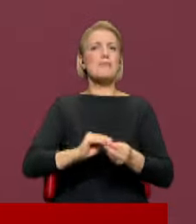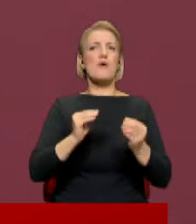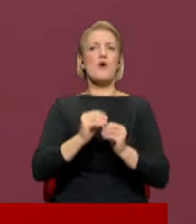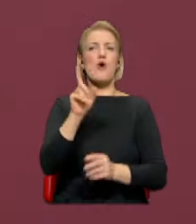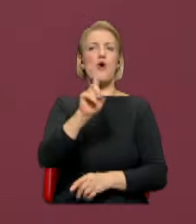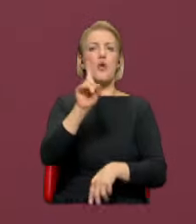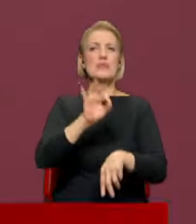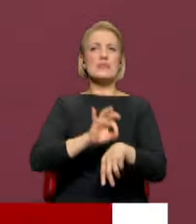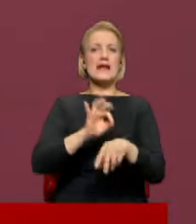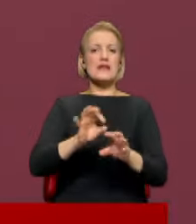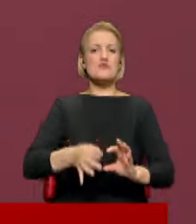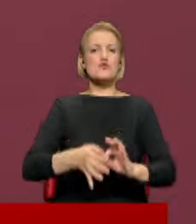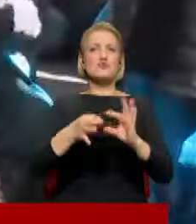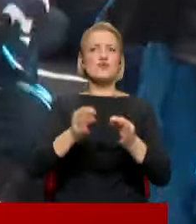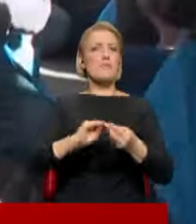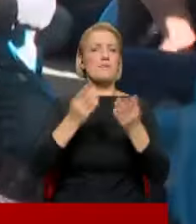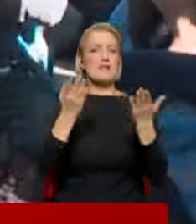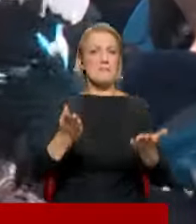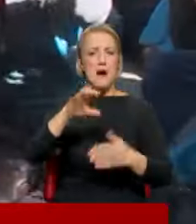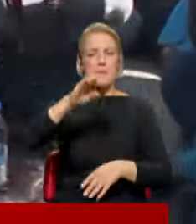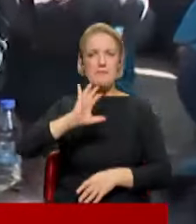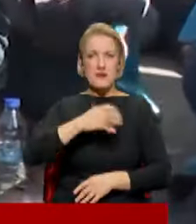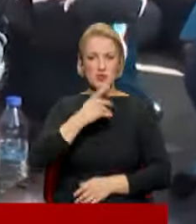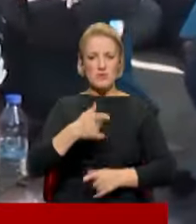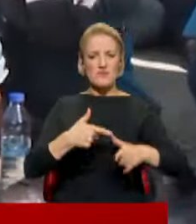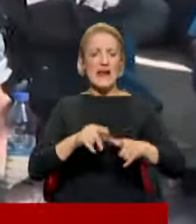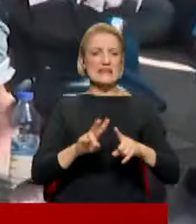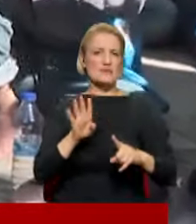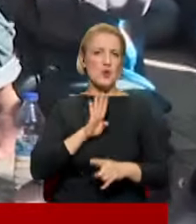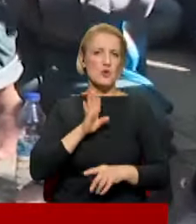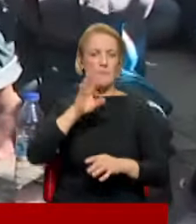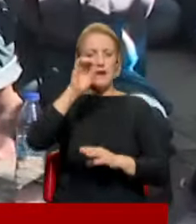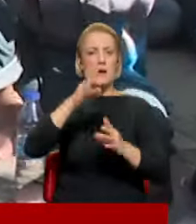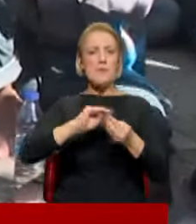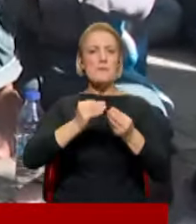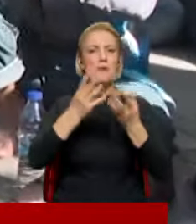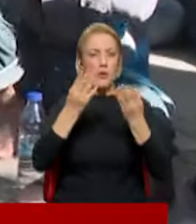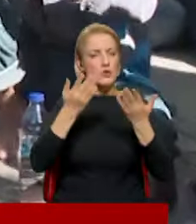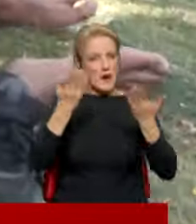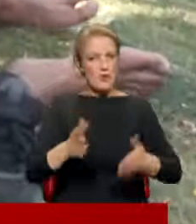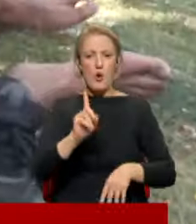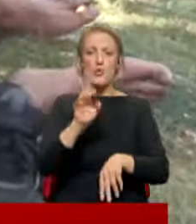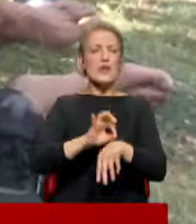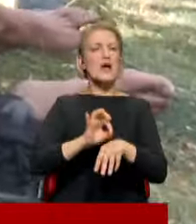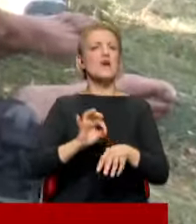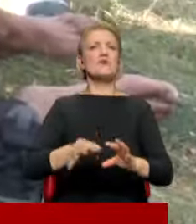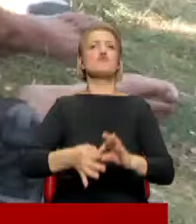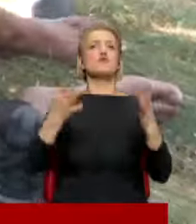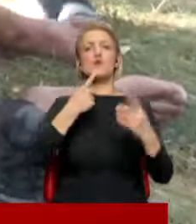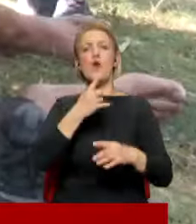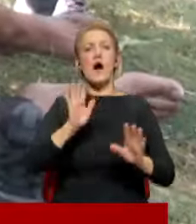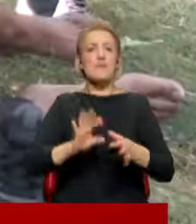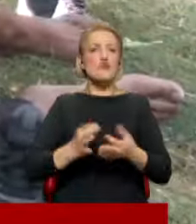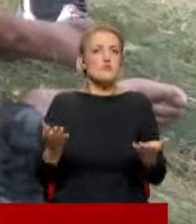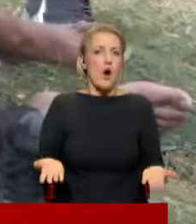10 dakikada çözülecek bir sorun AK Partili patron Ferhat Nasıroğlu madende sorun olduğunu kabul ediyor 10 dakikada çözülür diyor ama